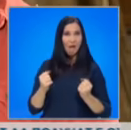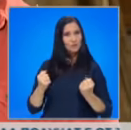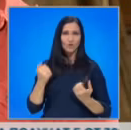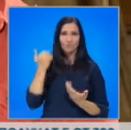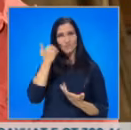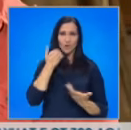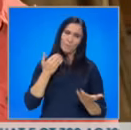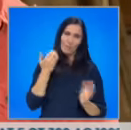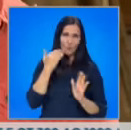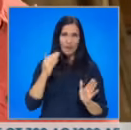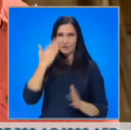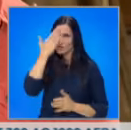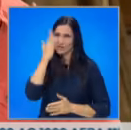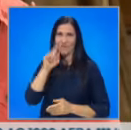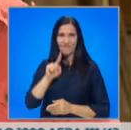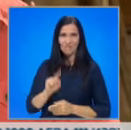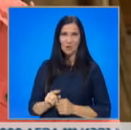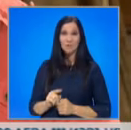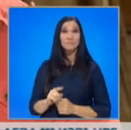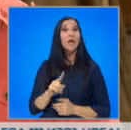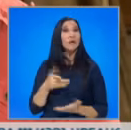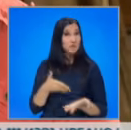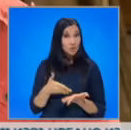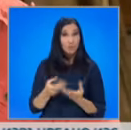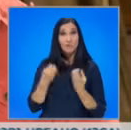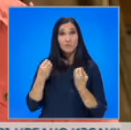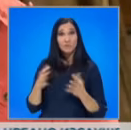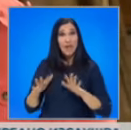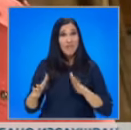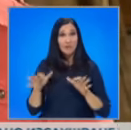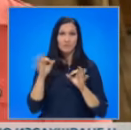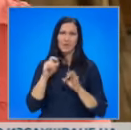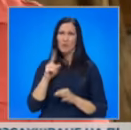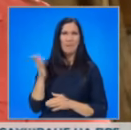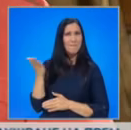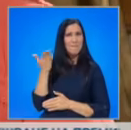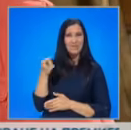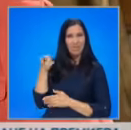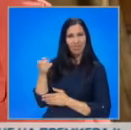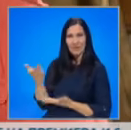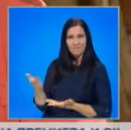Добре. Добре. Честен въпрос. Защото възможността някак си никога не беше там.